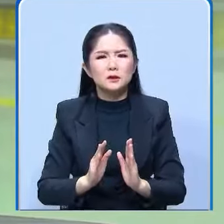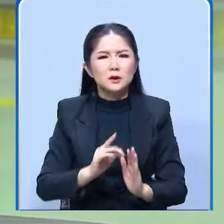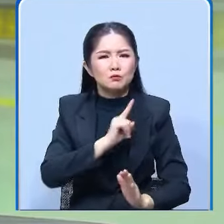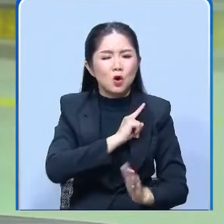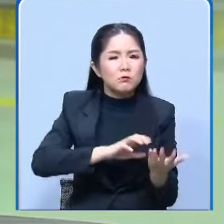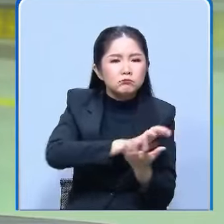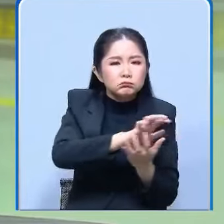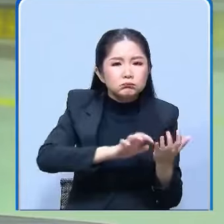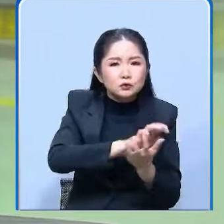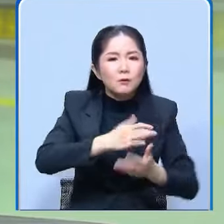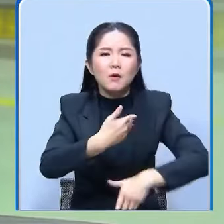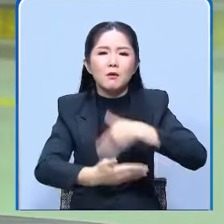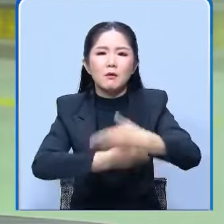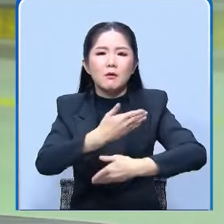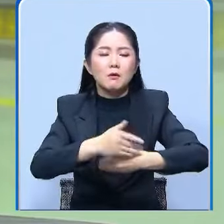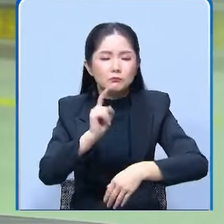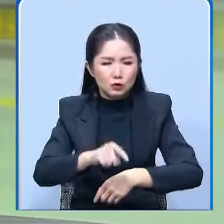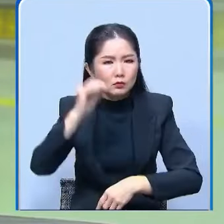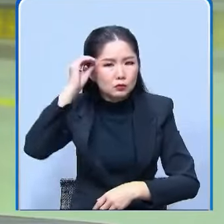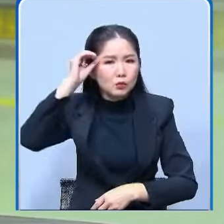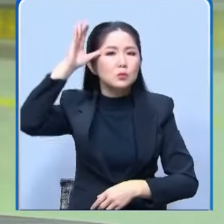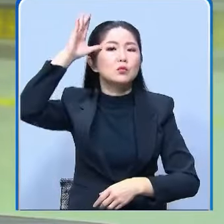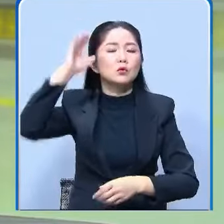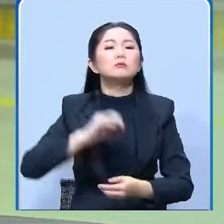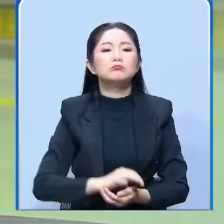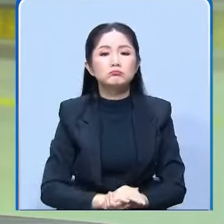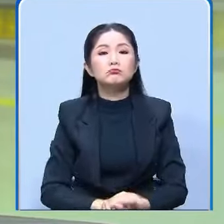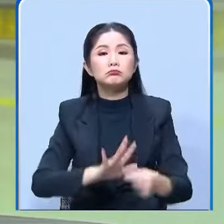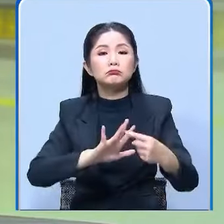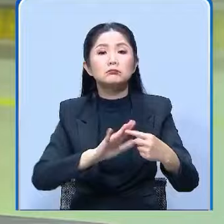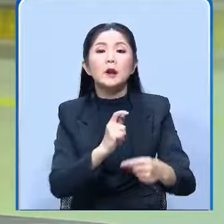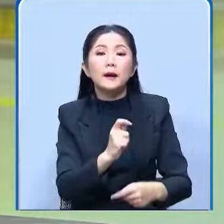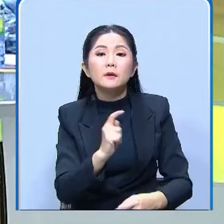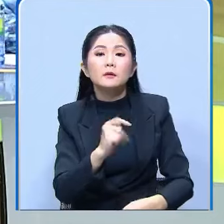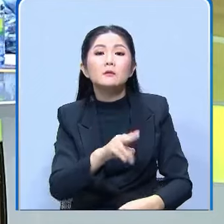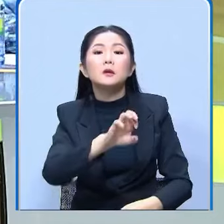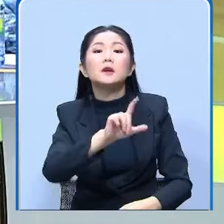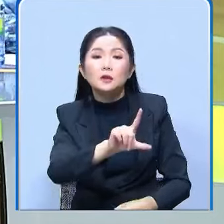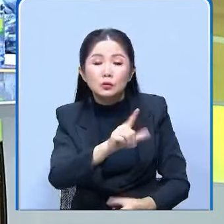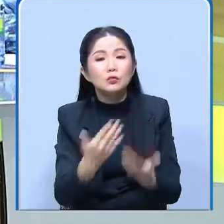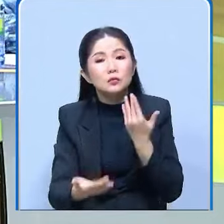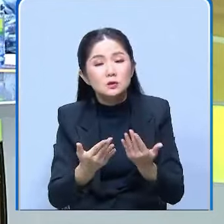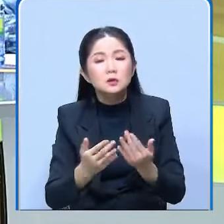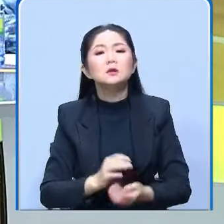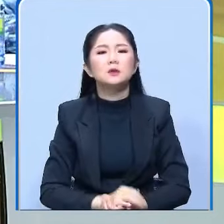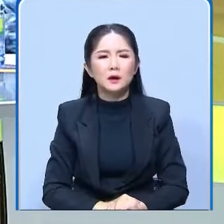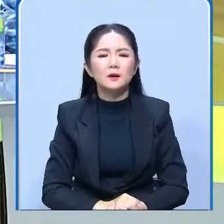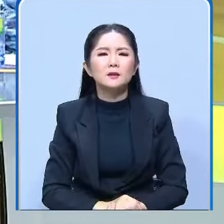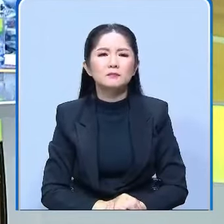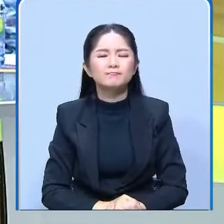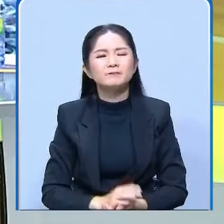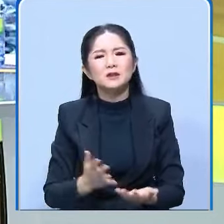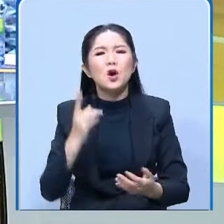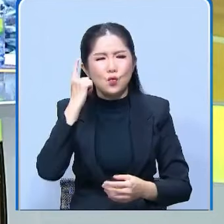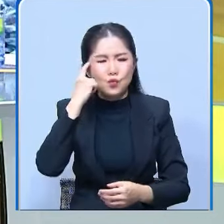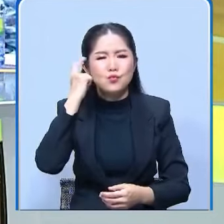รู้พื้นฐานก่อนอย่างจริงๆเนี่ยเรื่องเอทิลแอลกอฮอล์เมทิลแอลกอฮอล์เนี่ยเป็นความรู้พื้นฐานอย่างเด็กสายวิทย์ที่เรียนมาเนี่ยแค่เริ่มต้นเรียนสายวิทย์ก็จะเ